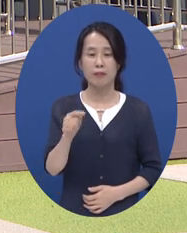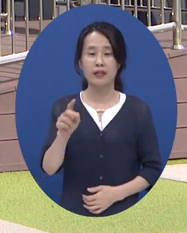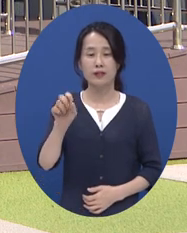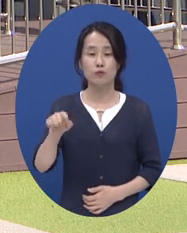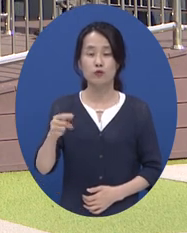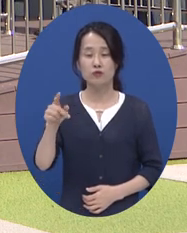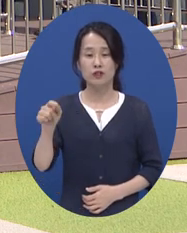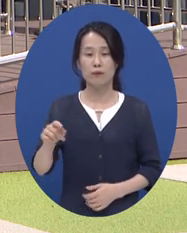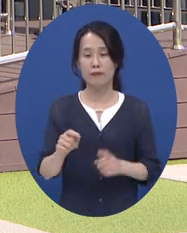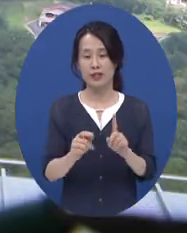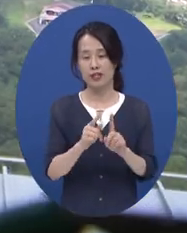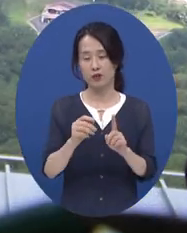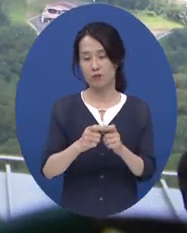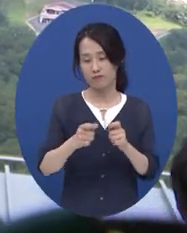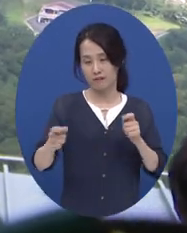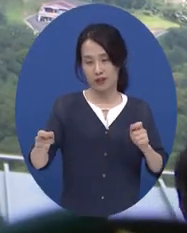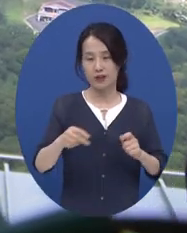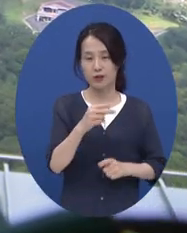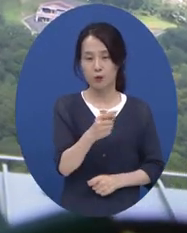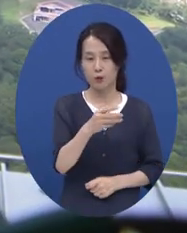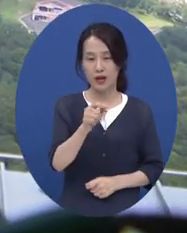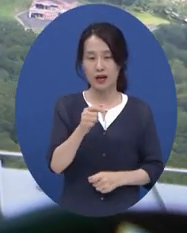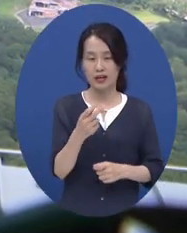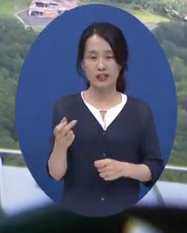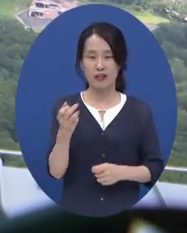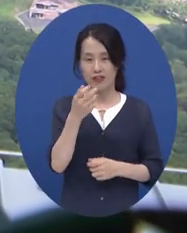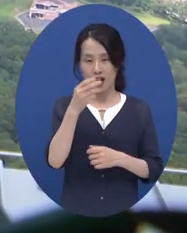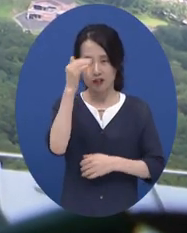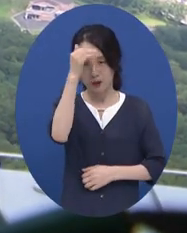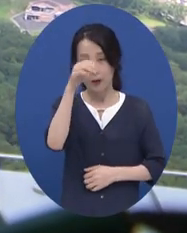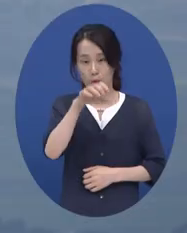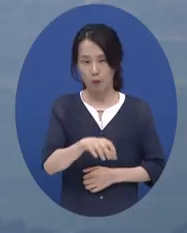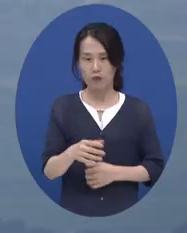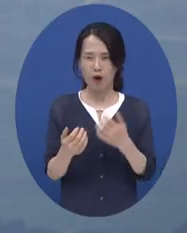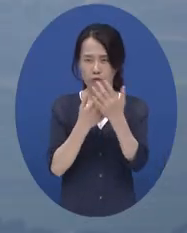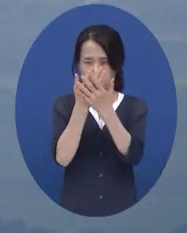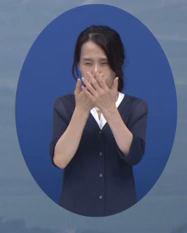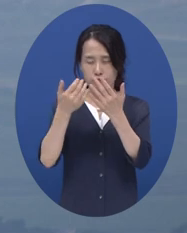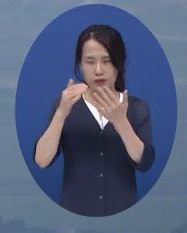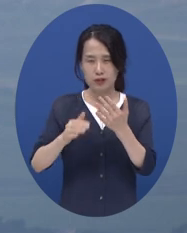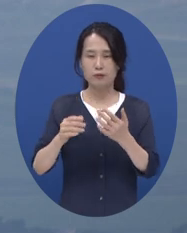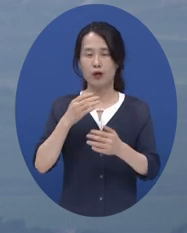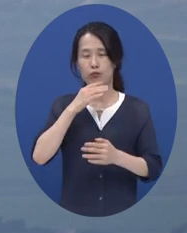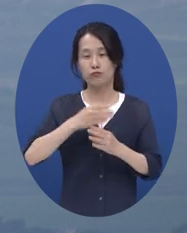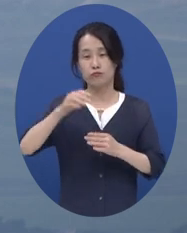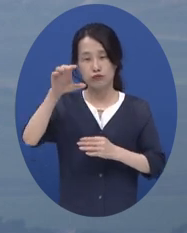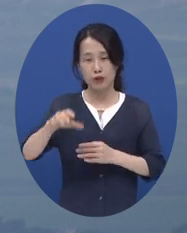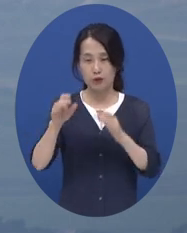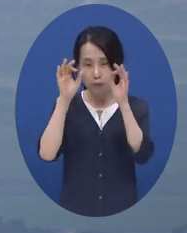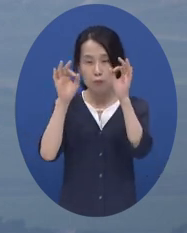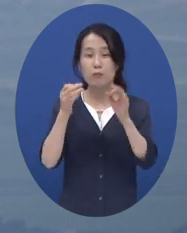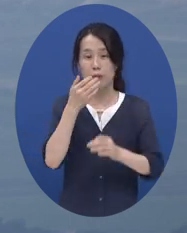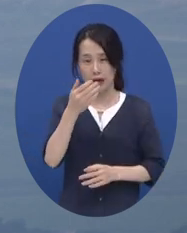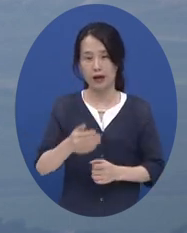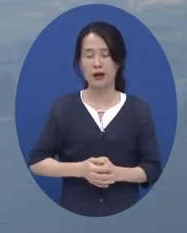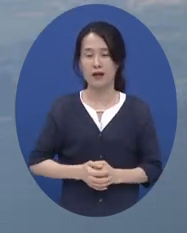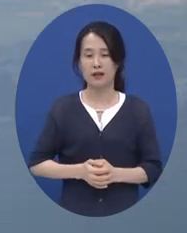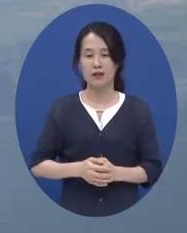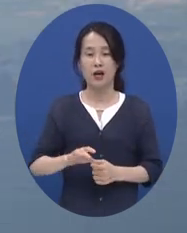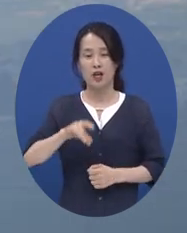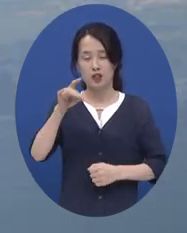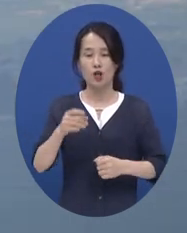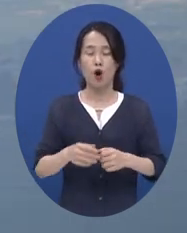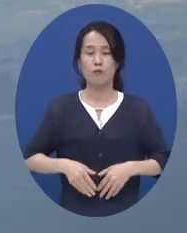판문점을 1km 앞에 둔 도라산 전망대. 좀 뿌옇긴 해도 북한의 기존동 마을이 한눈에 들어옵니다. 첫